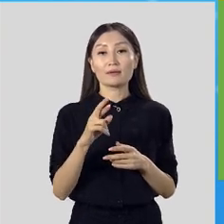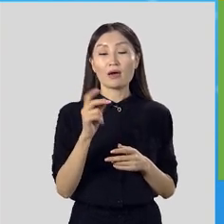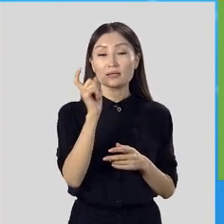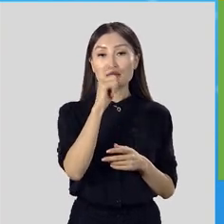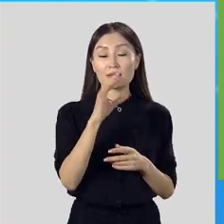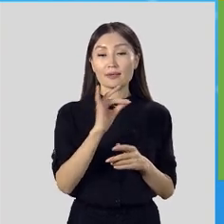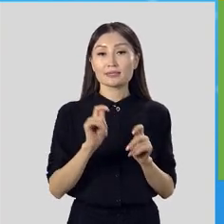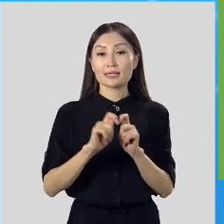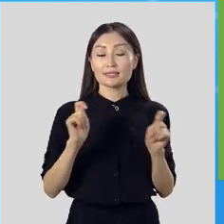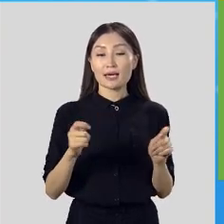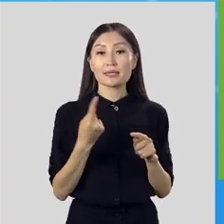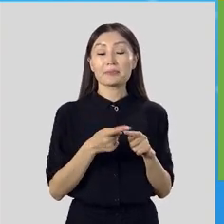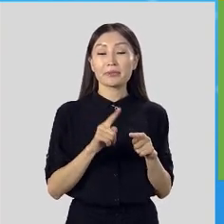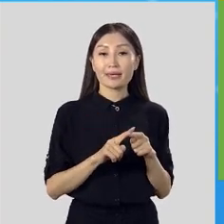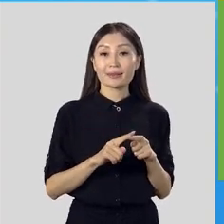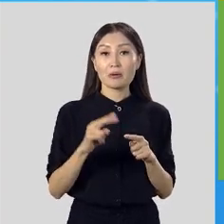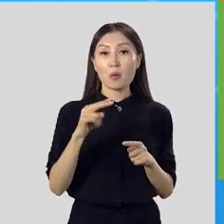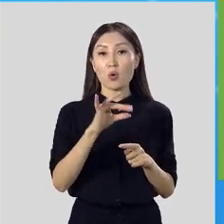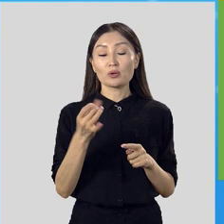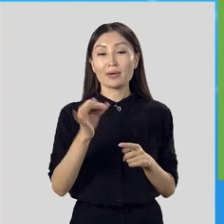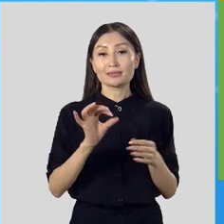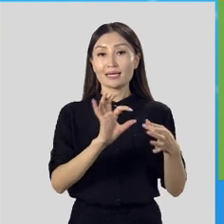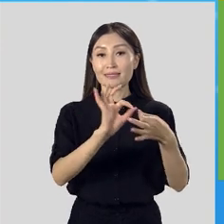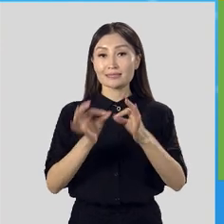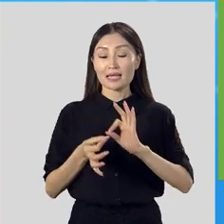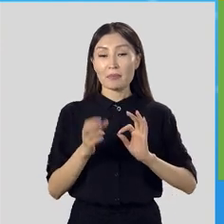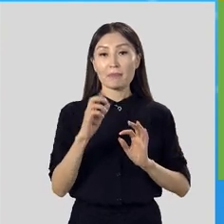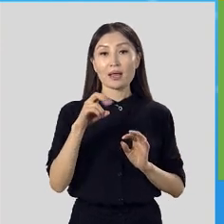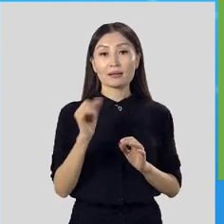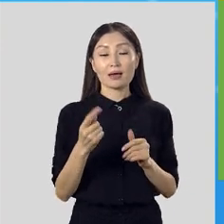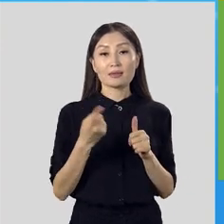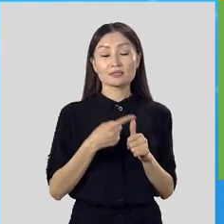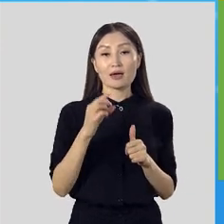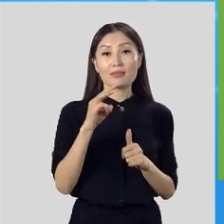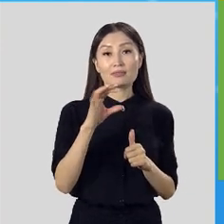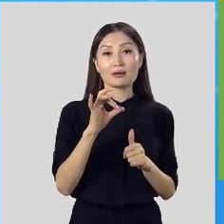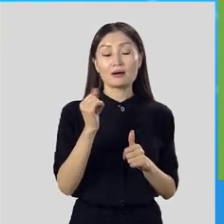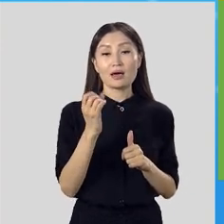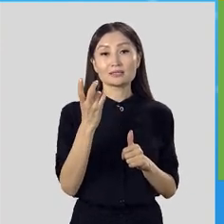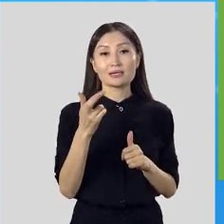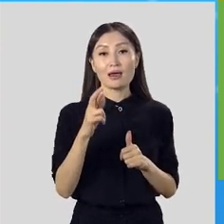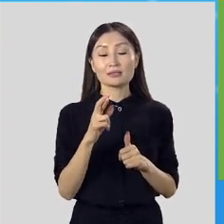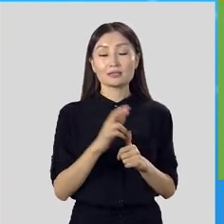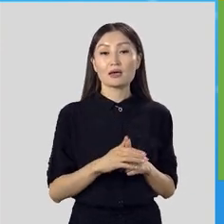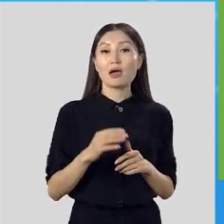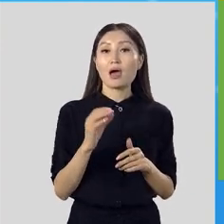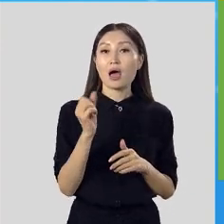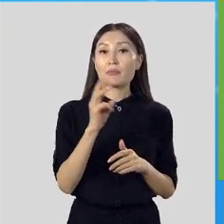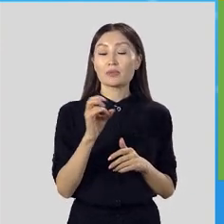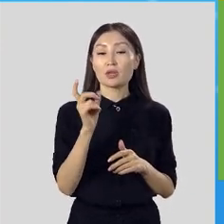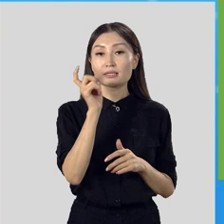и создание при этом полимерной цепи белка называется трансляцией.